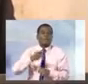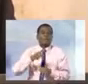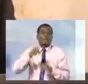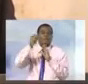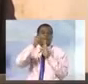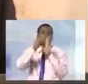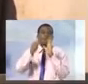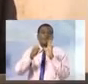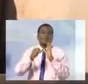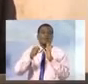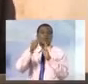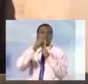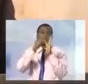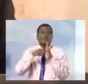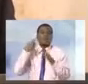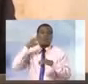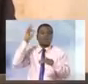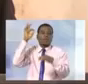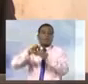textes